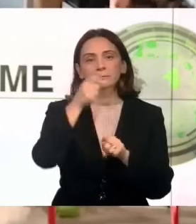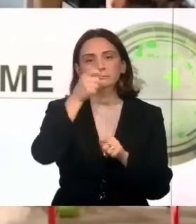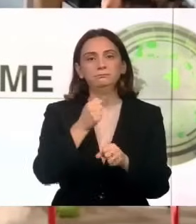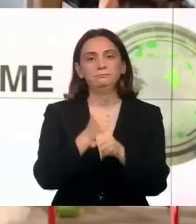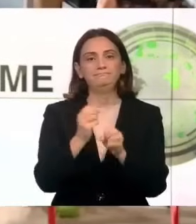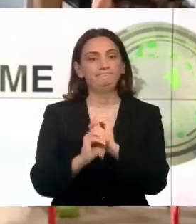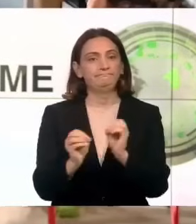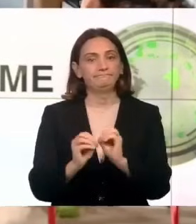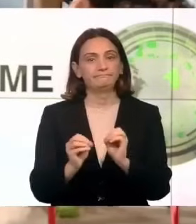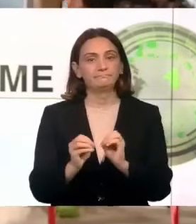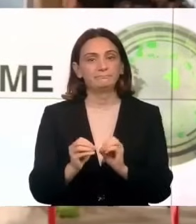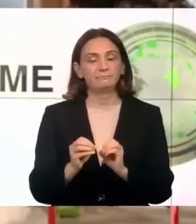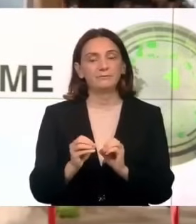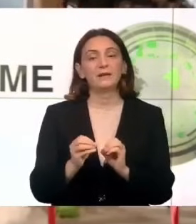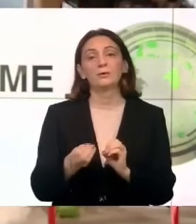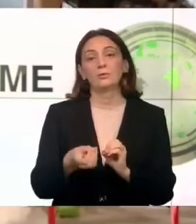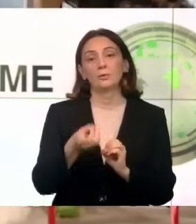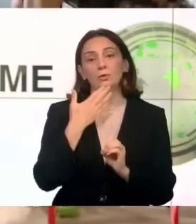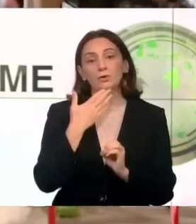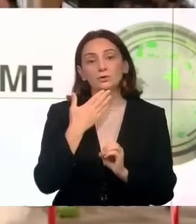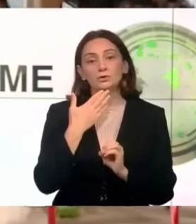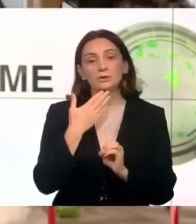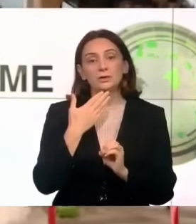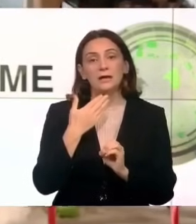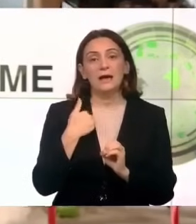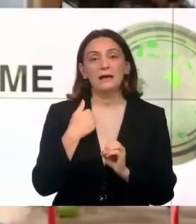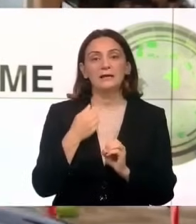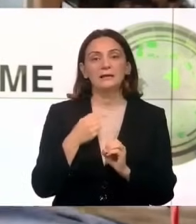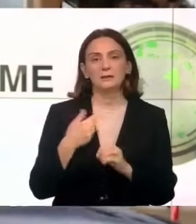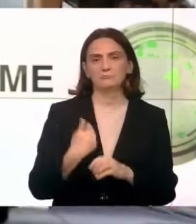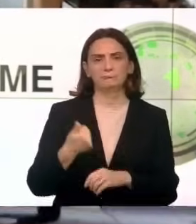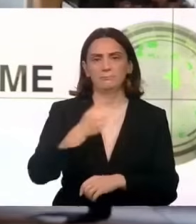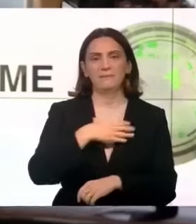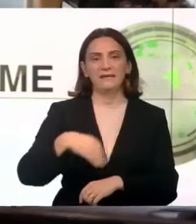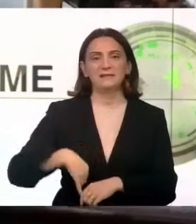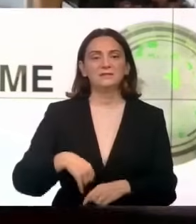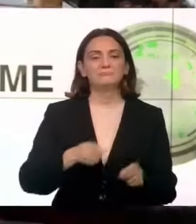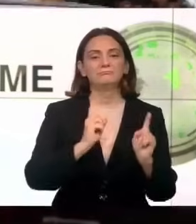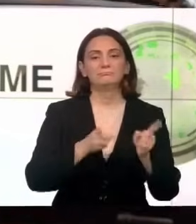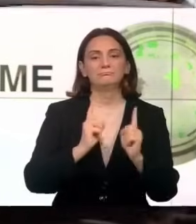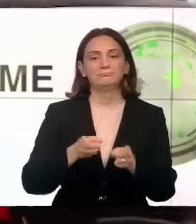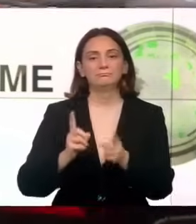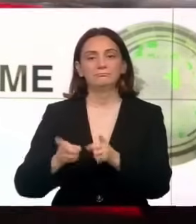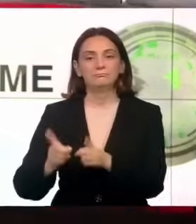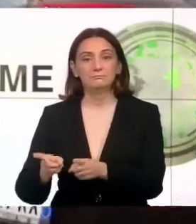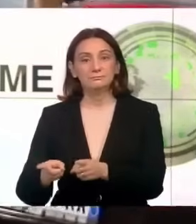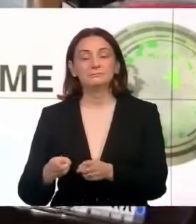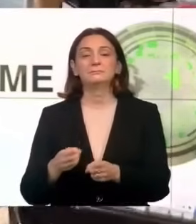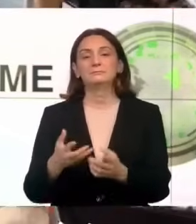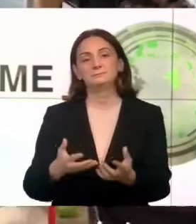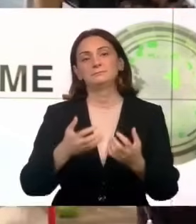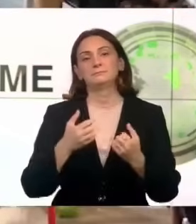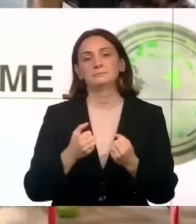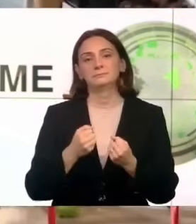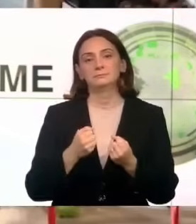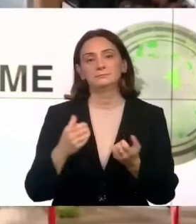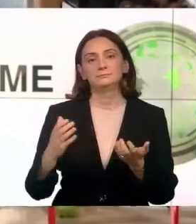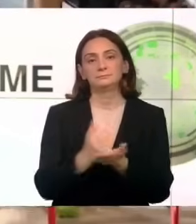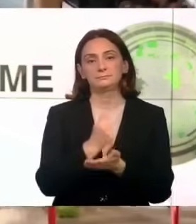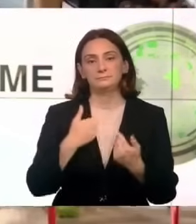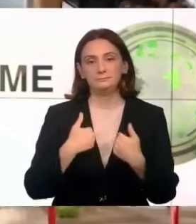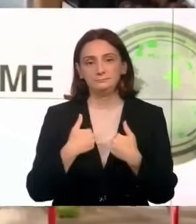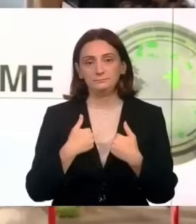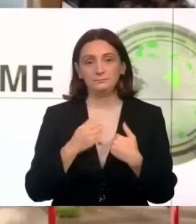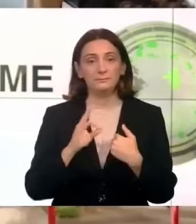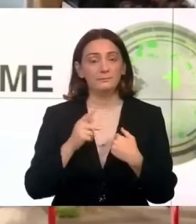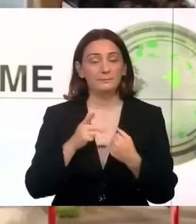ish sekretari përgjithshëm i kësaj ministrie, Alçi Bllako, shpallur i pafajshëm për veprën e shpërdorimit nga shkalla e parë, prokuroria